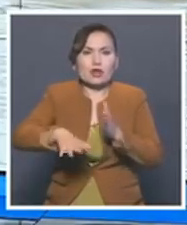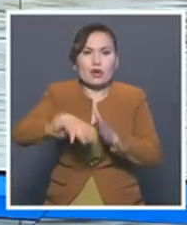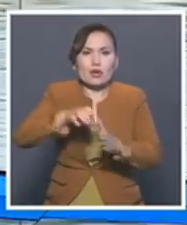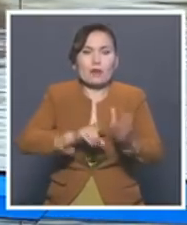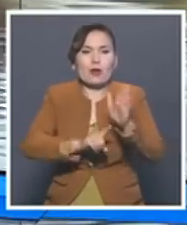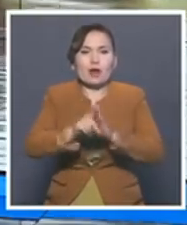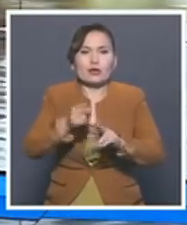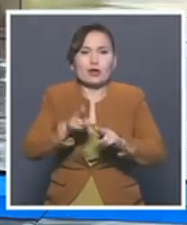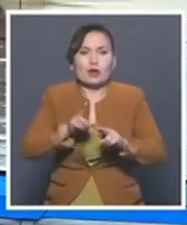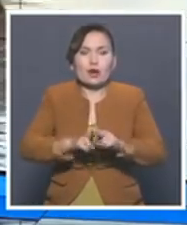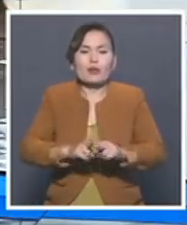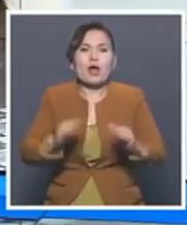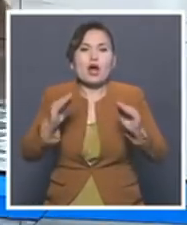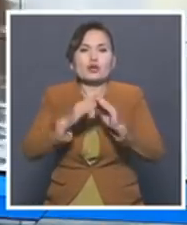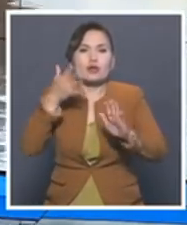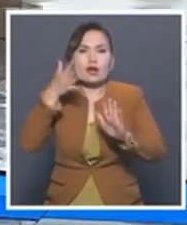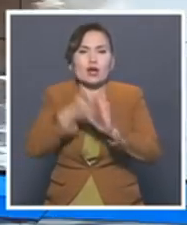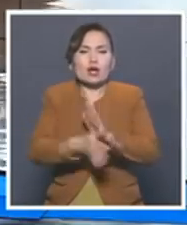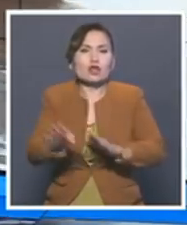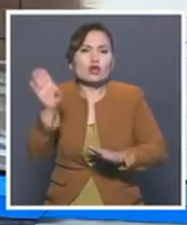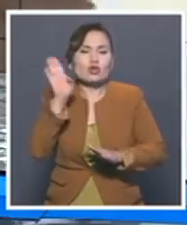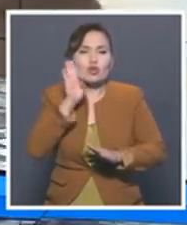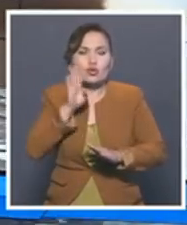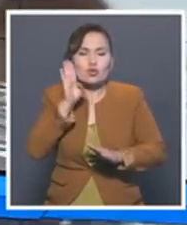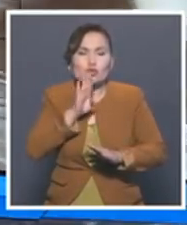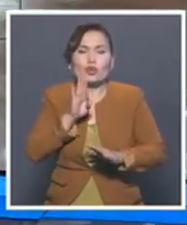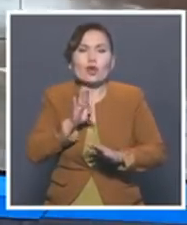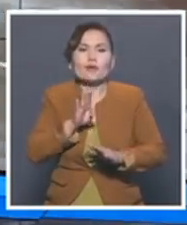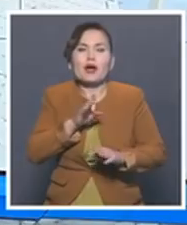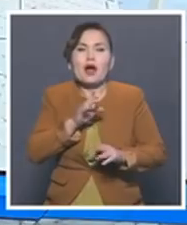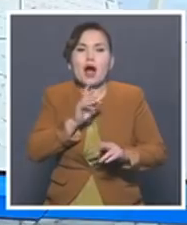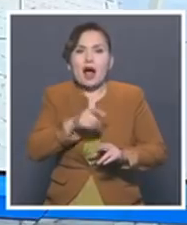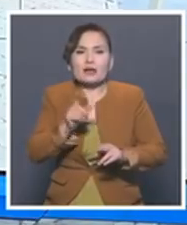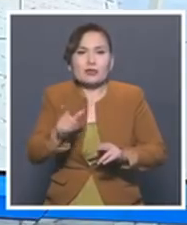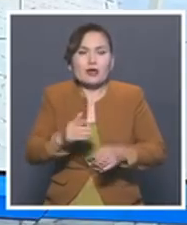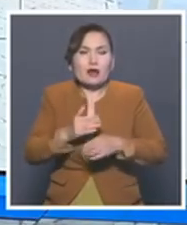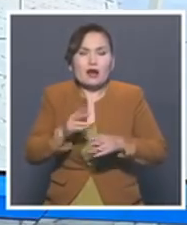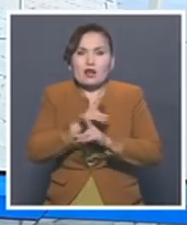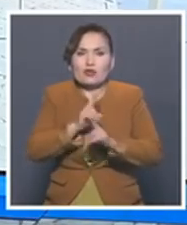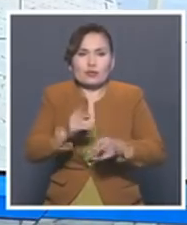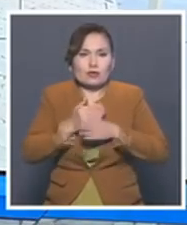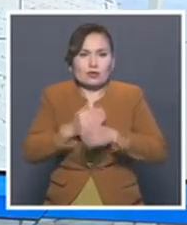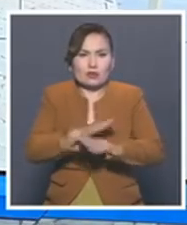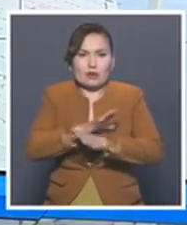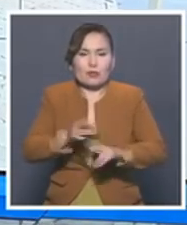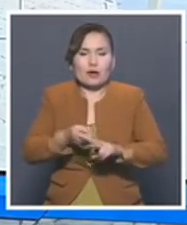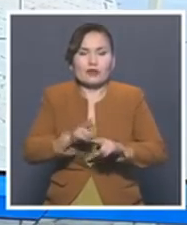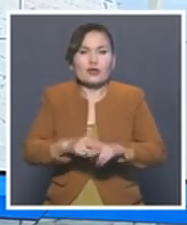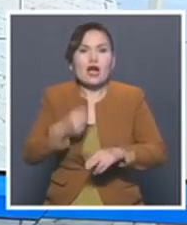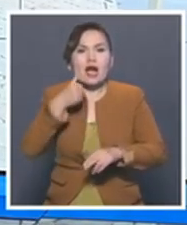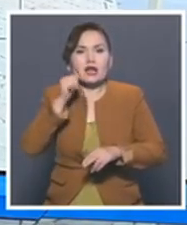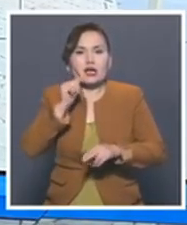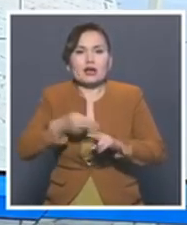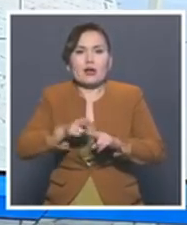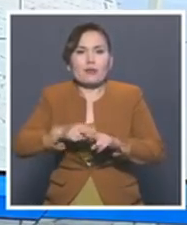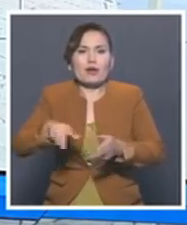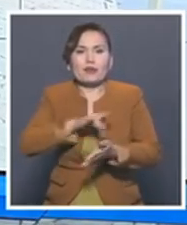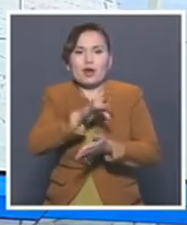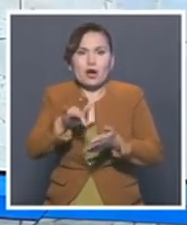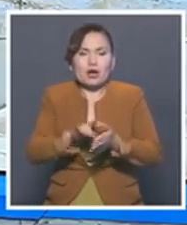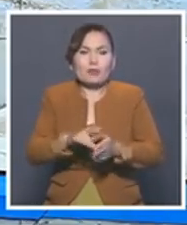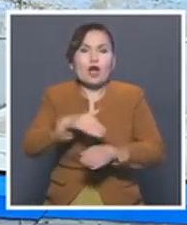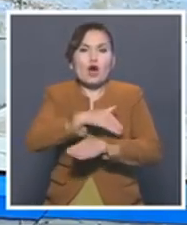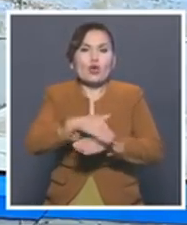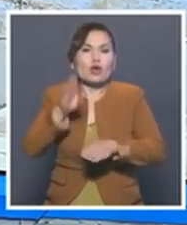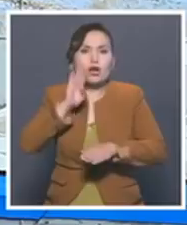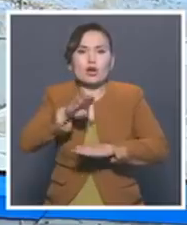пәтерлеріне су кірген тұрғындарға көмекке ешкім келмеген. Аймақта 2 тәуліктен бері жаңбыр толастамай тұр. Кеше Форт Шевченко қаласының көшелерін су